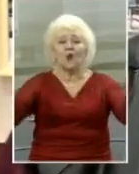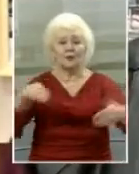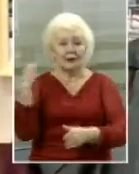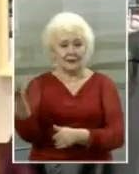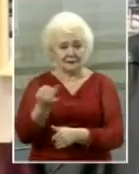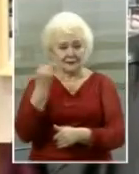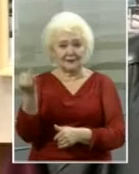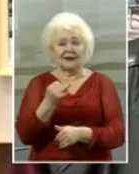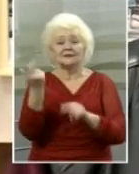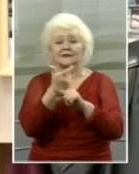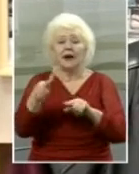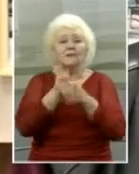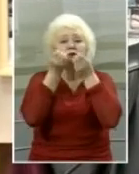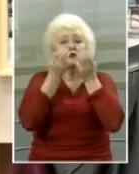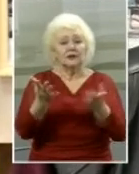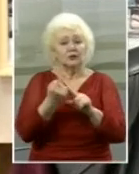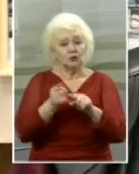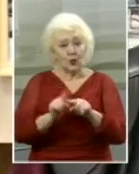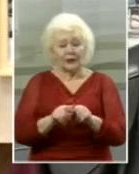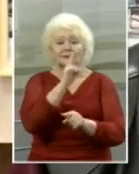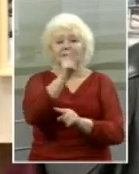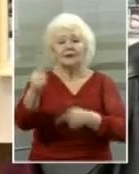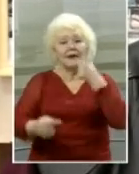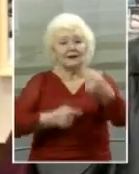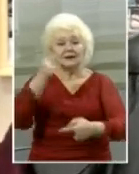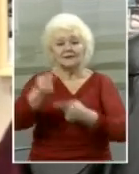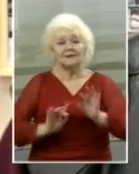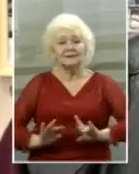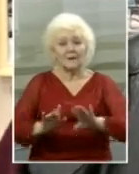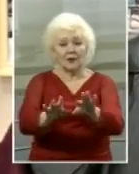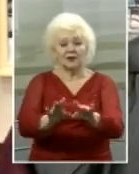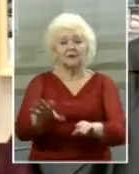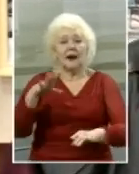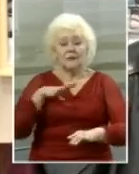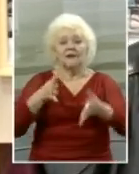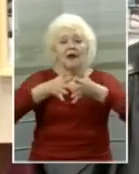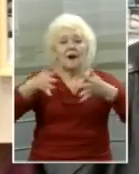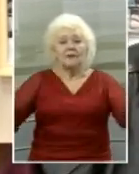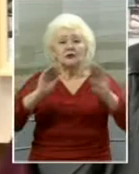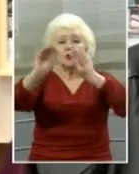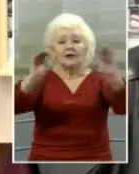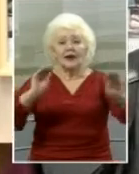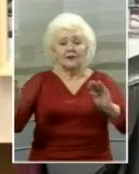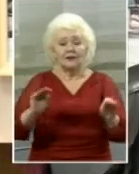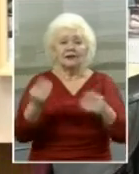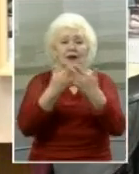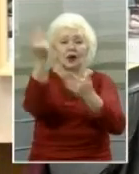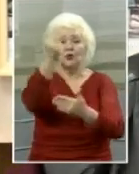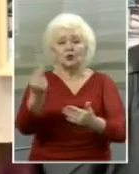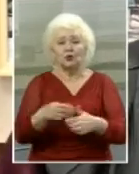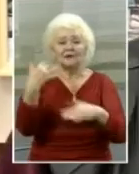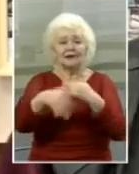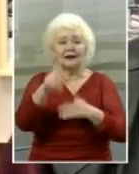интересная. Вот. Очень хорошо, это вот такая традиция уже пошла. Была большая его выставка и многих художников